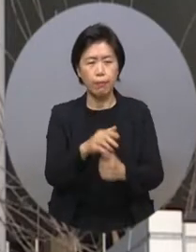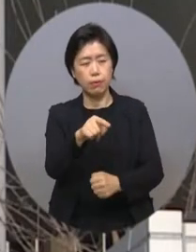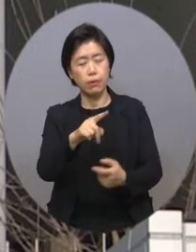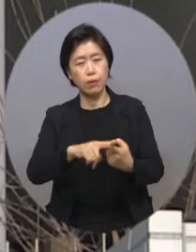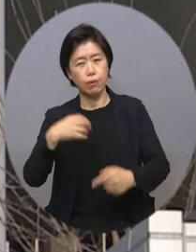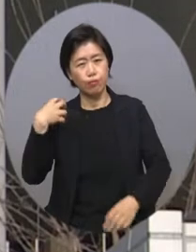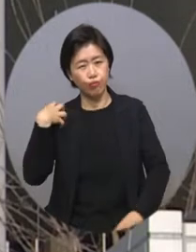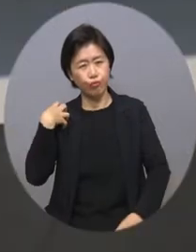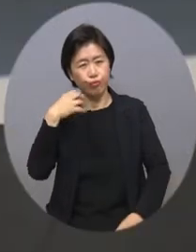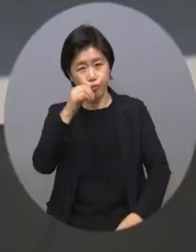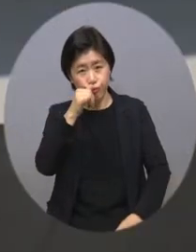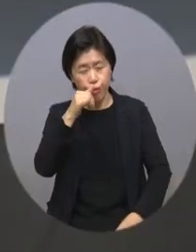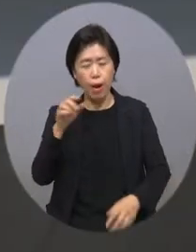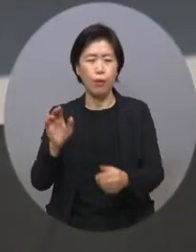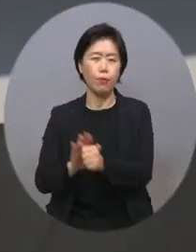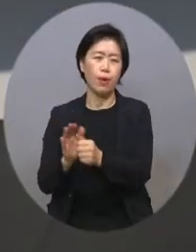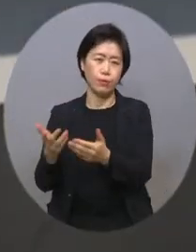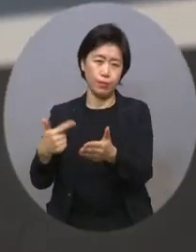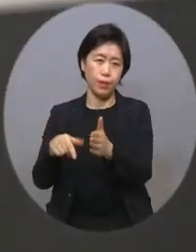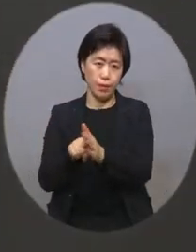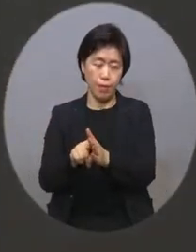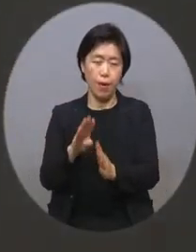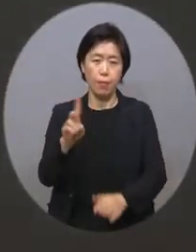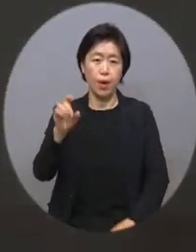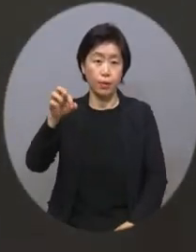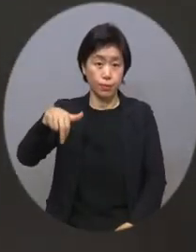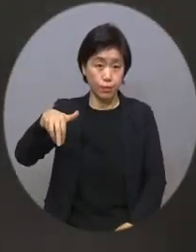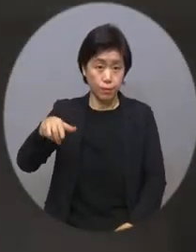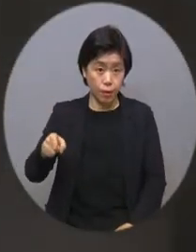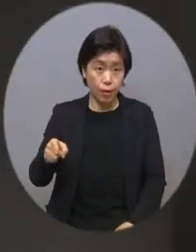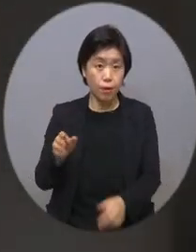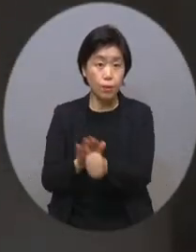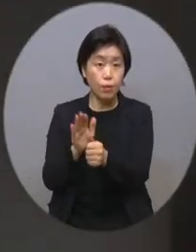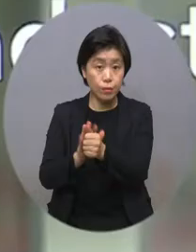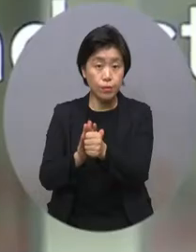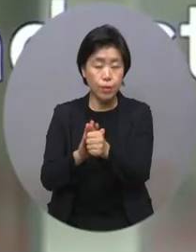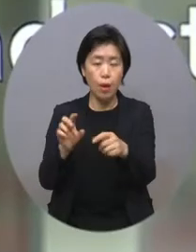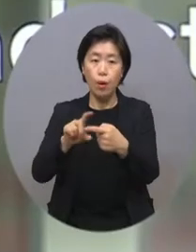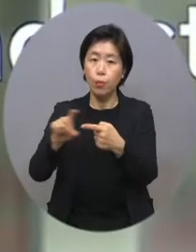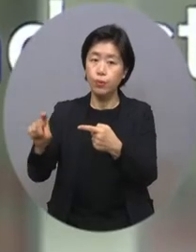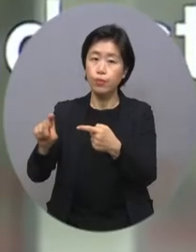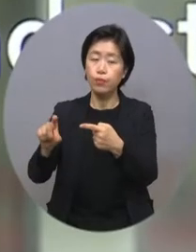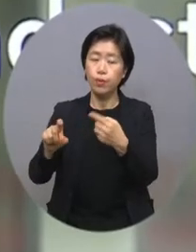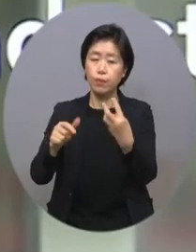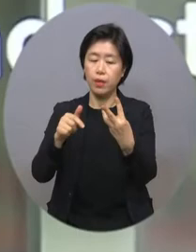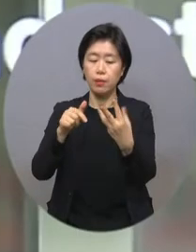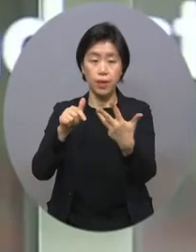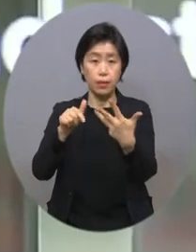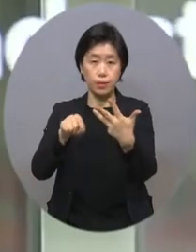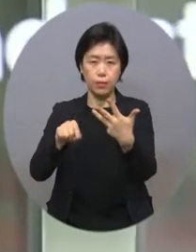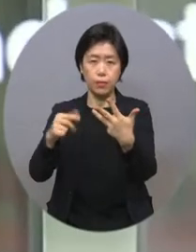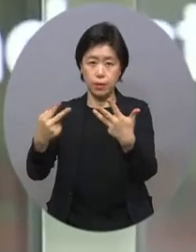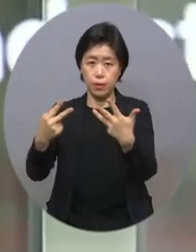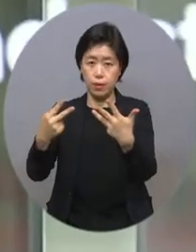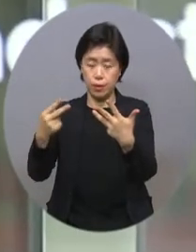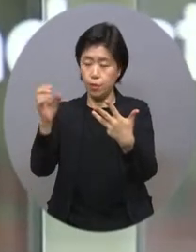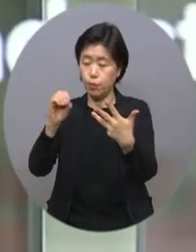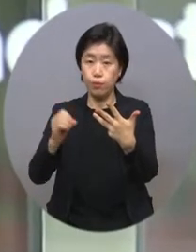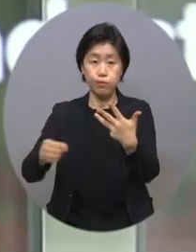동절기 에너지 바우처 의 가구당 지원 단가를 평균 8.2% 인상한다고 밝혔습니다